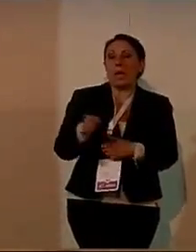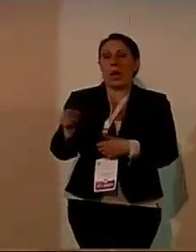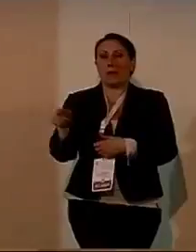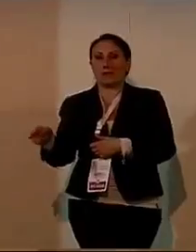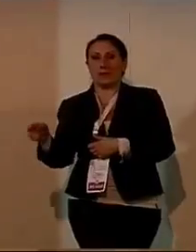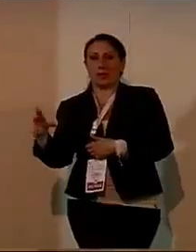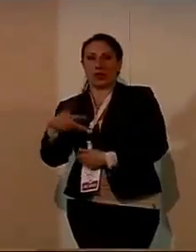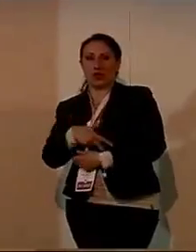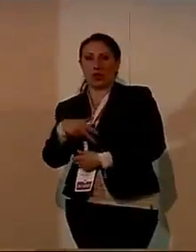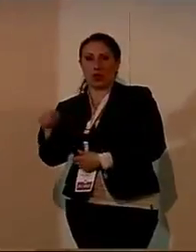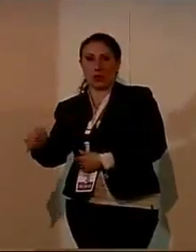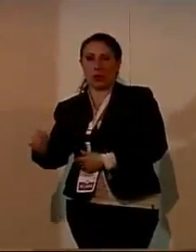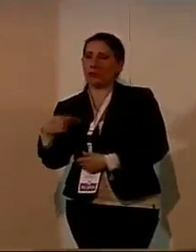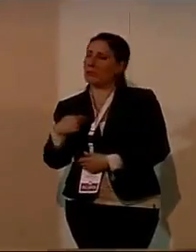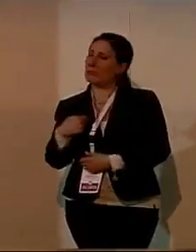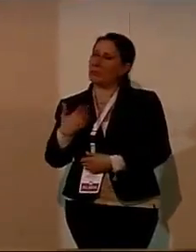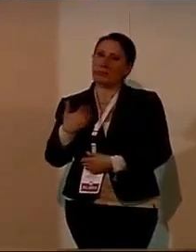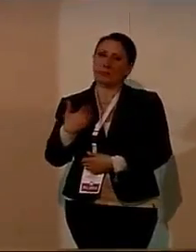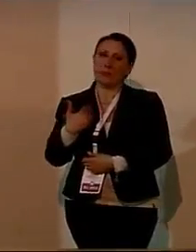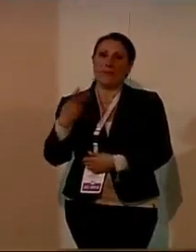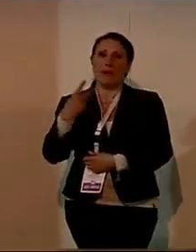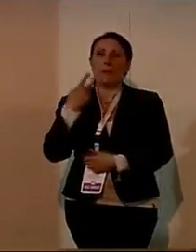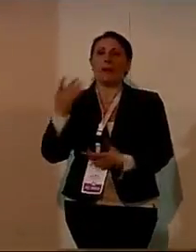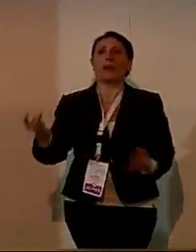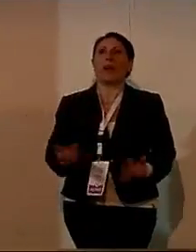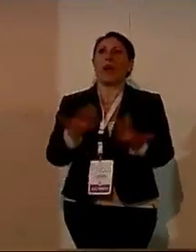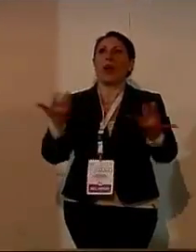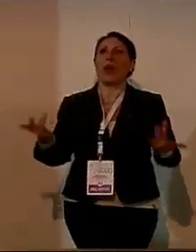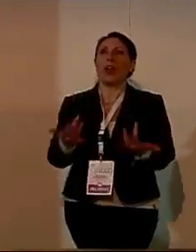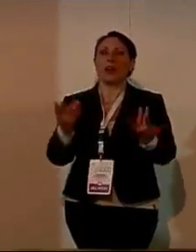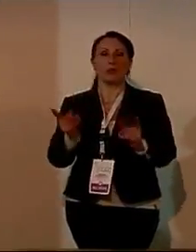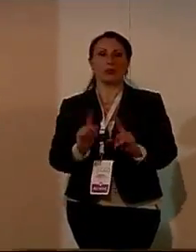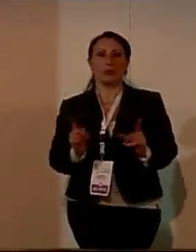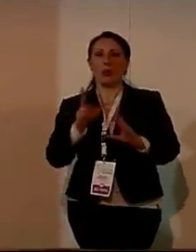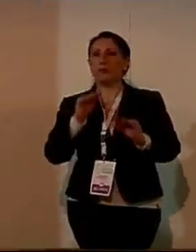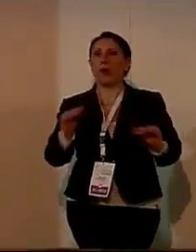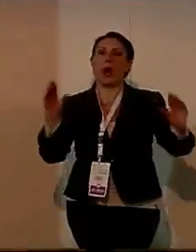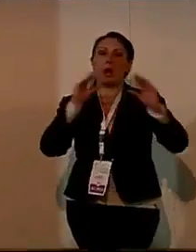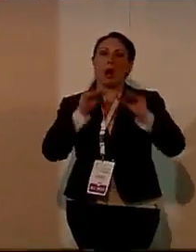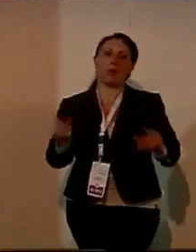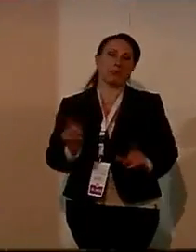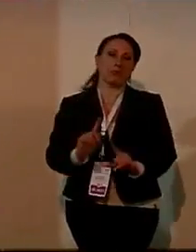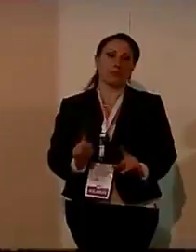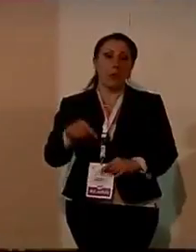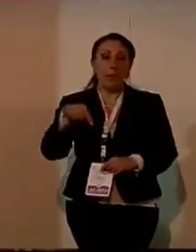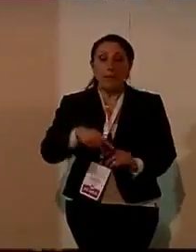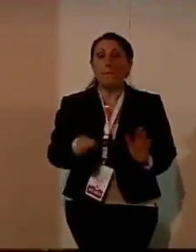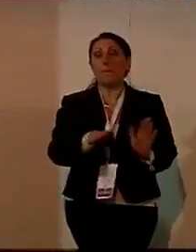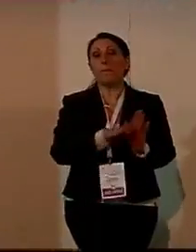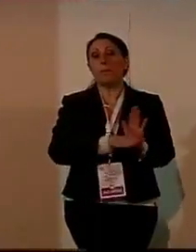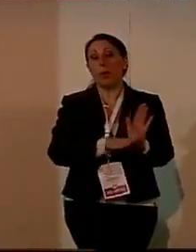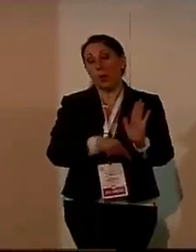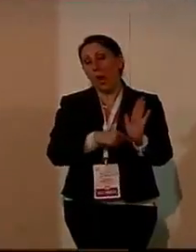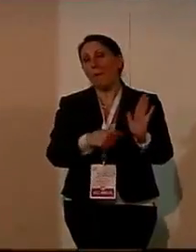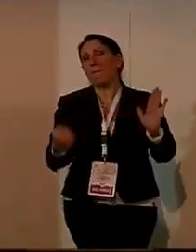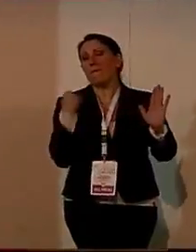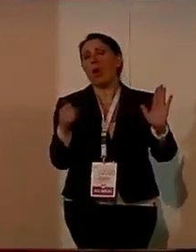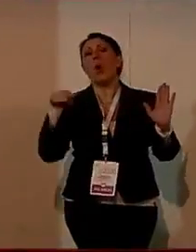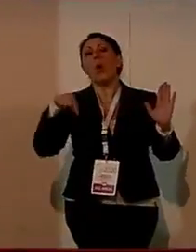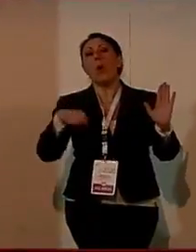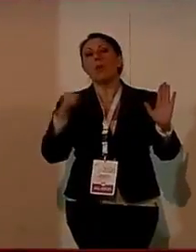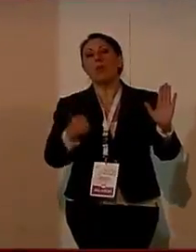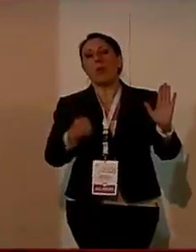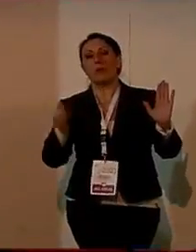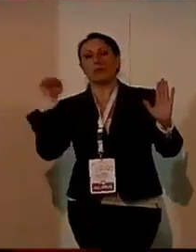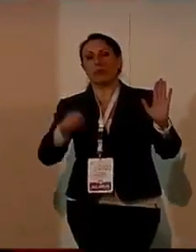non è andare a spasso per le nuvole è vero che solo così un programma avrà la potenza per